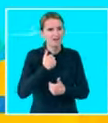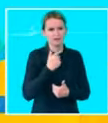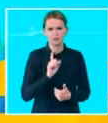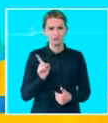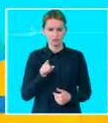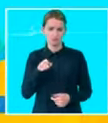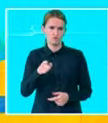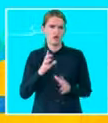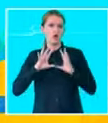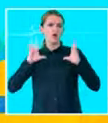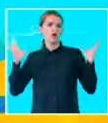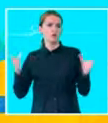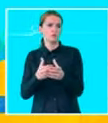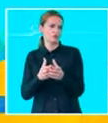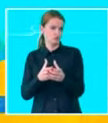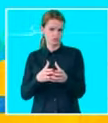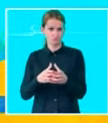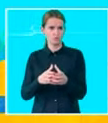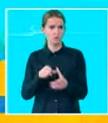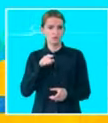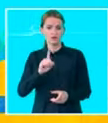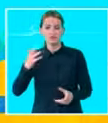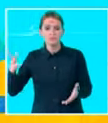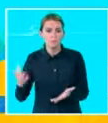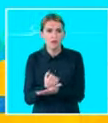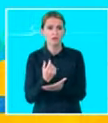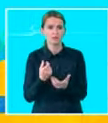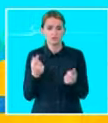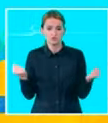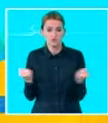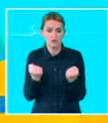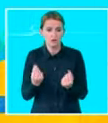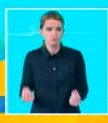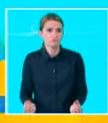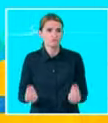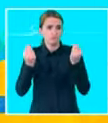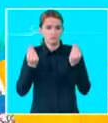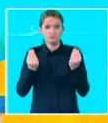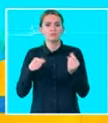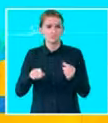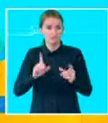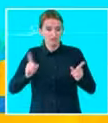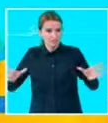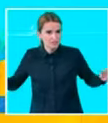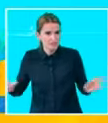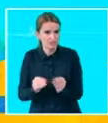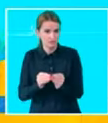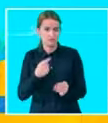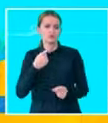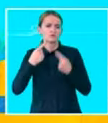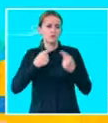максималния баланс да живеем заедно. И както ми каза един приятел, който изключително красиво се изрази, той каза, добре, ако ти си